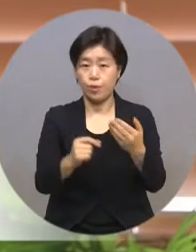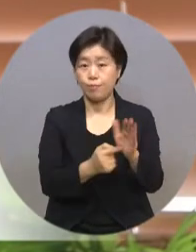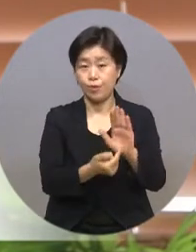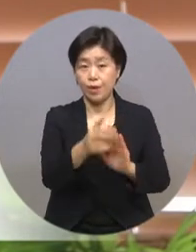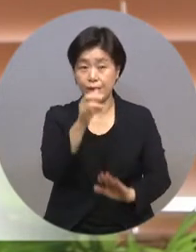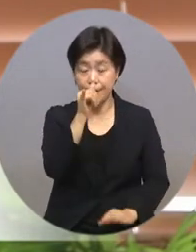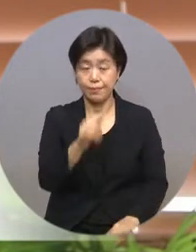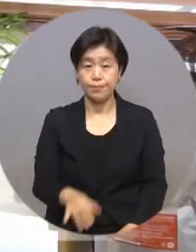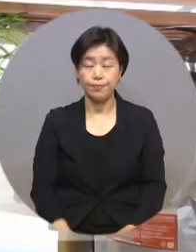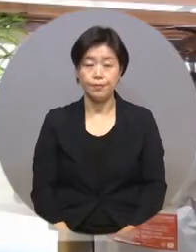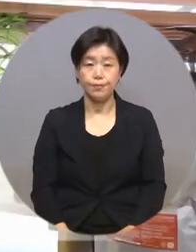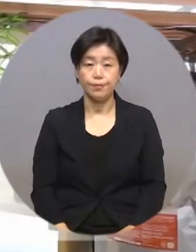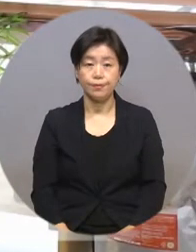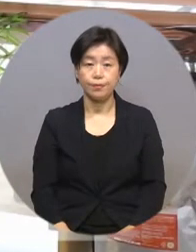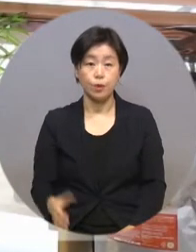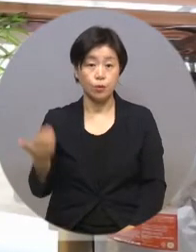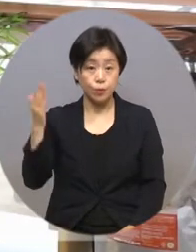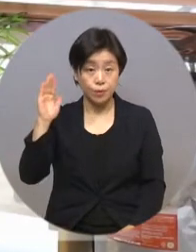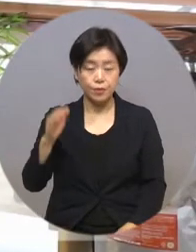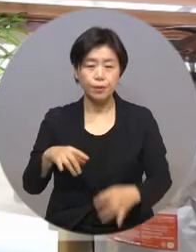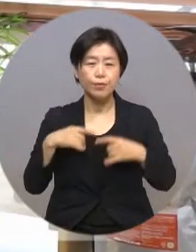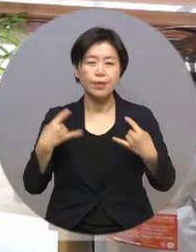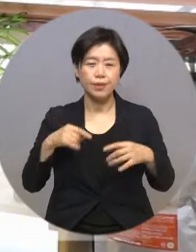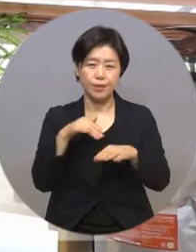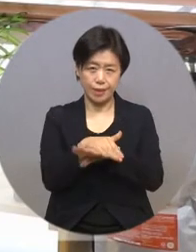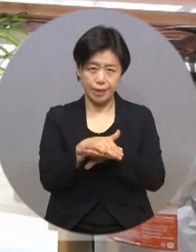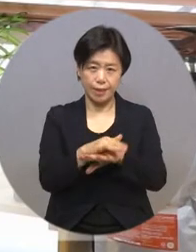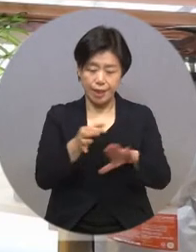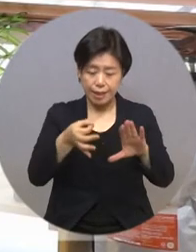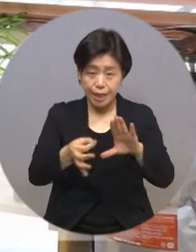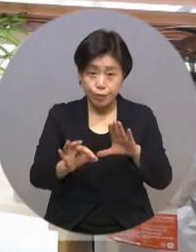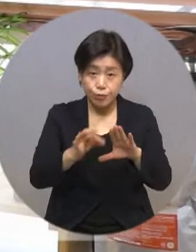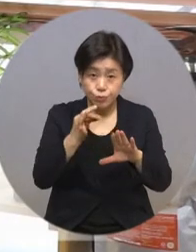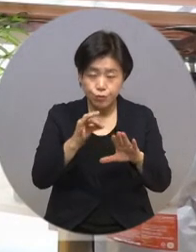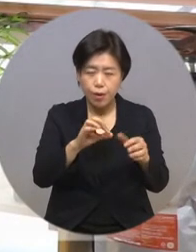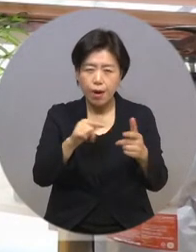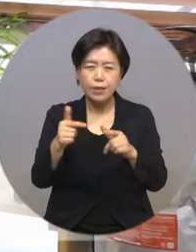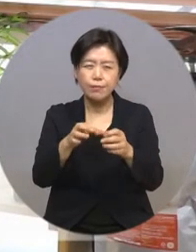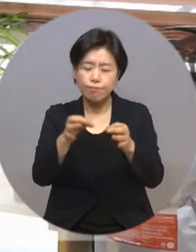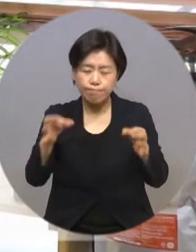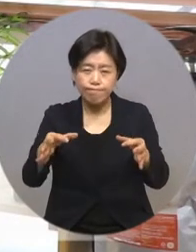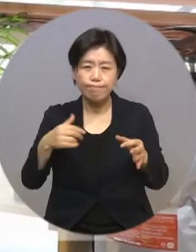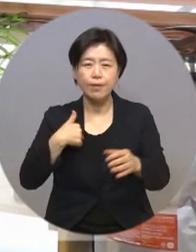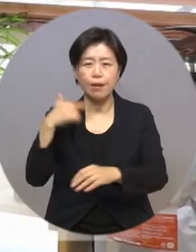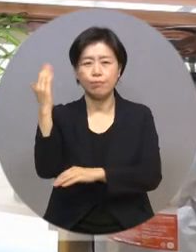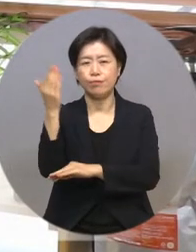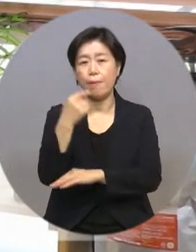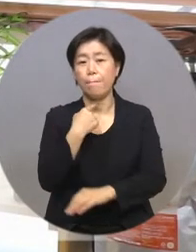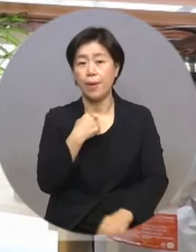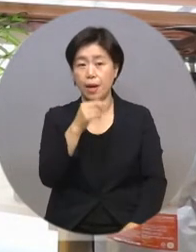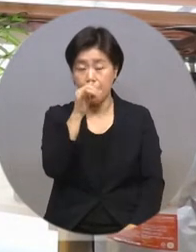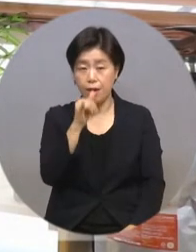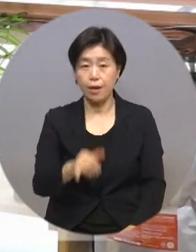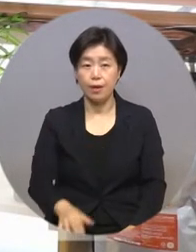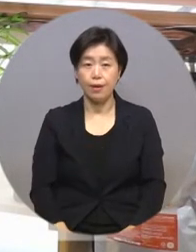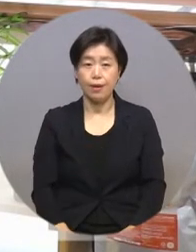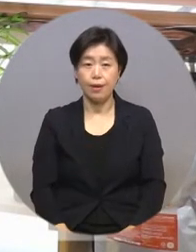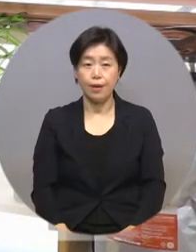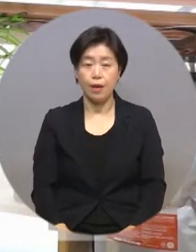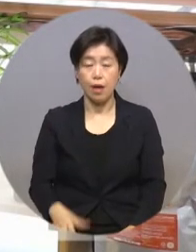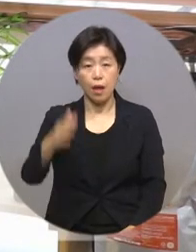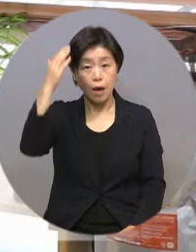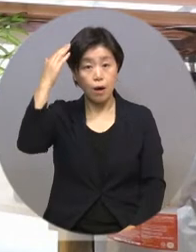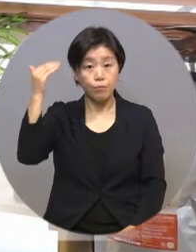공방입니다 요즘에는 제가 프랑스 자수를 오랫동안 강의를 해오면서 우리나라의